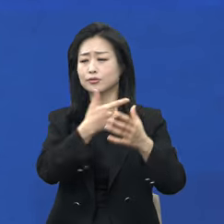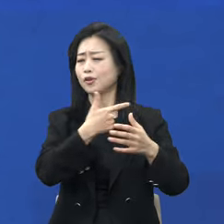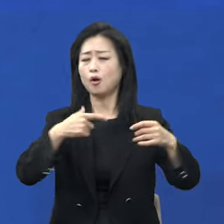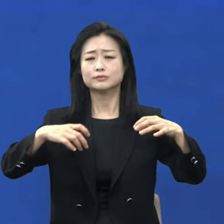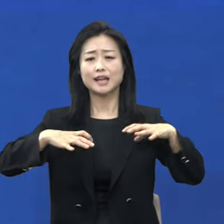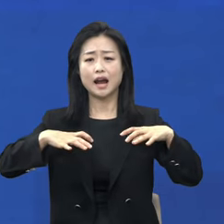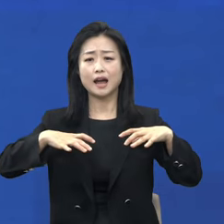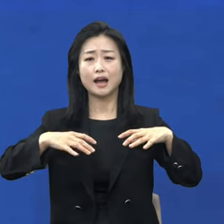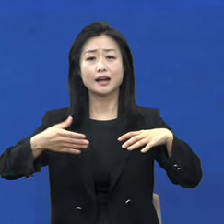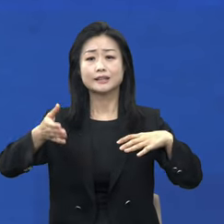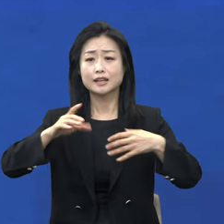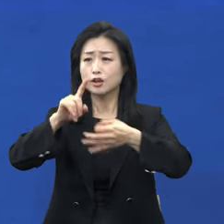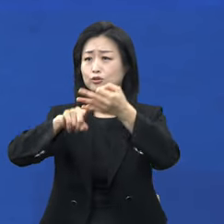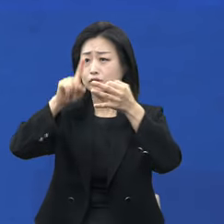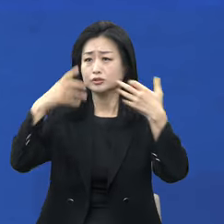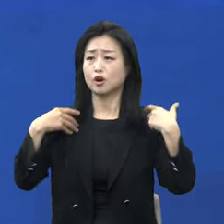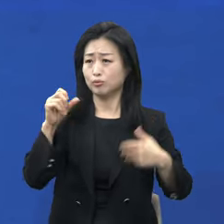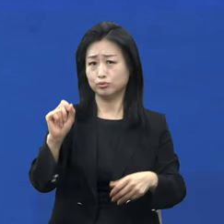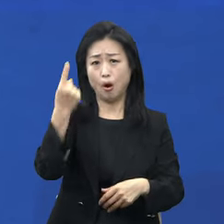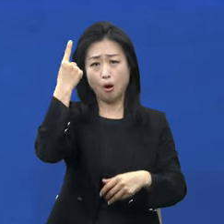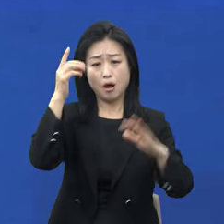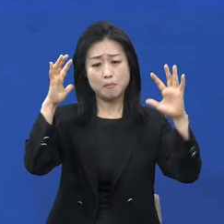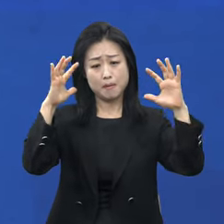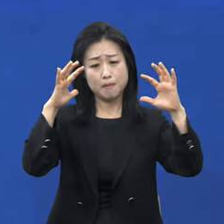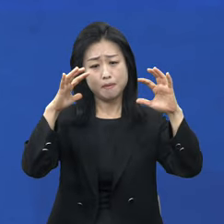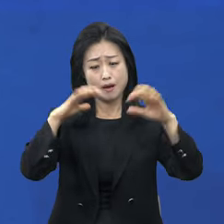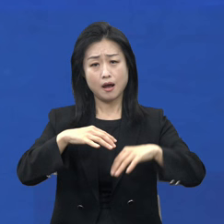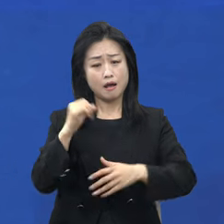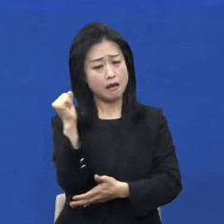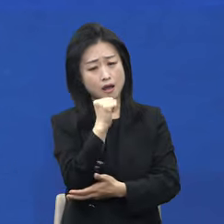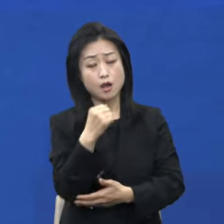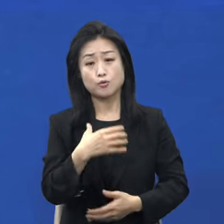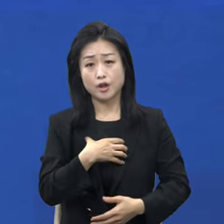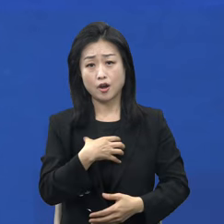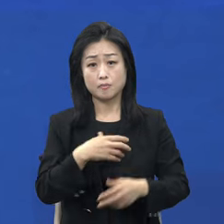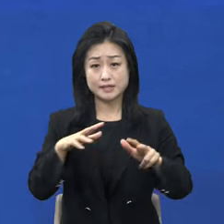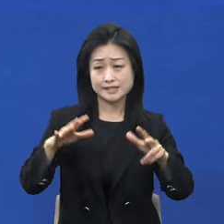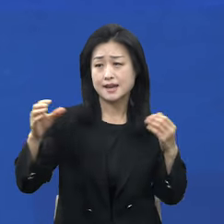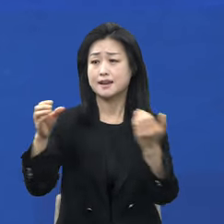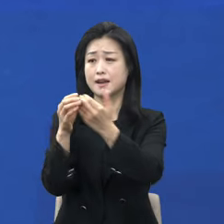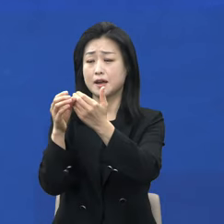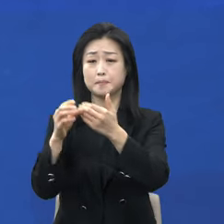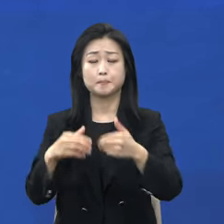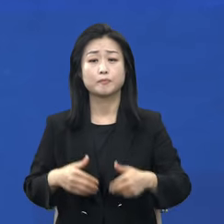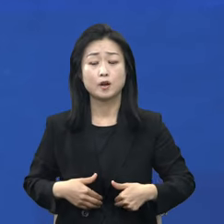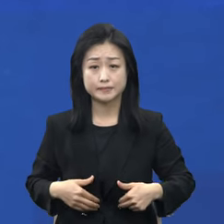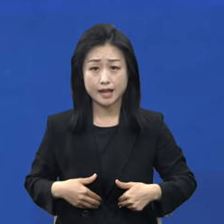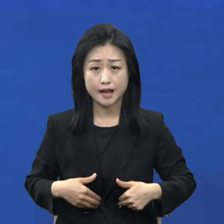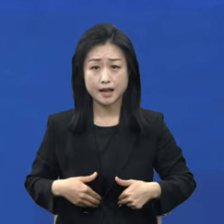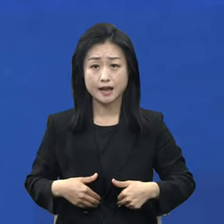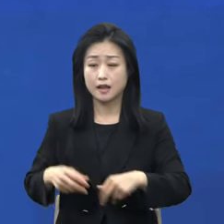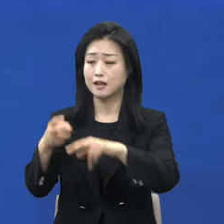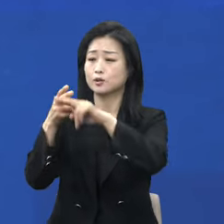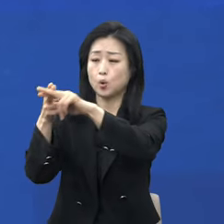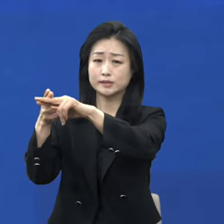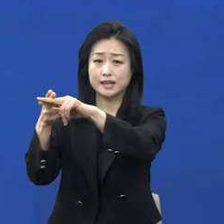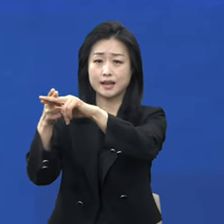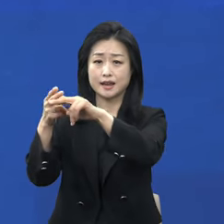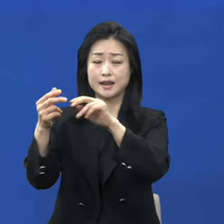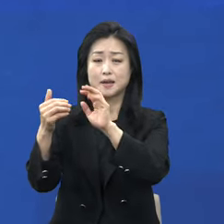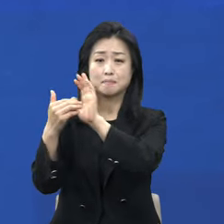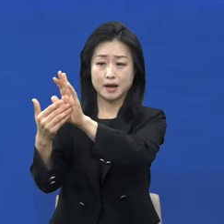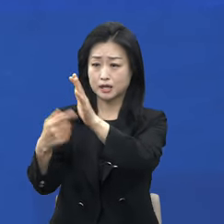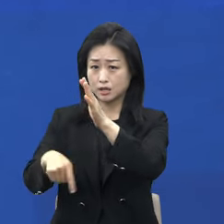대한민국인데 이대로 있을 수는 없습니다. 우리도 이제는 싸웁시다. 독재와 목숨을 걸고